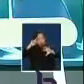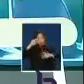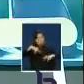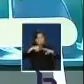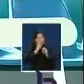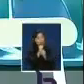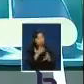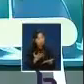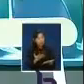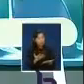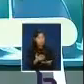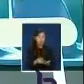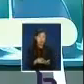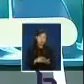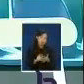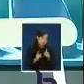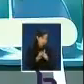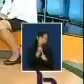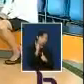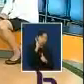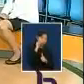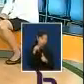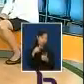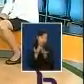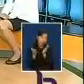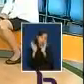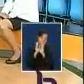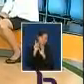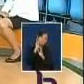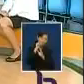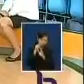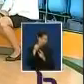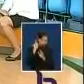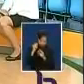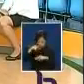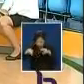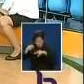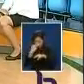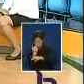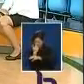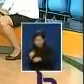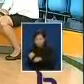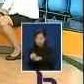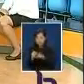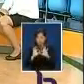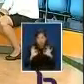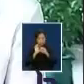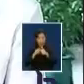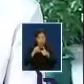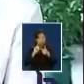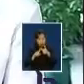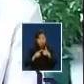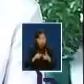กเลยต้องพ่อแม่ก่อนนะคนที่ใกล้ชิดของเขาก็คือบิดามารดาเนี่ยควรจะต้องให้ความสำคัญตัวนี้สององค์